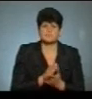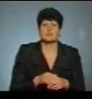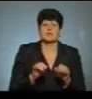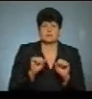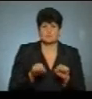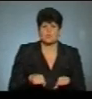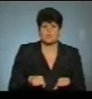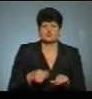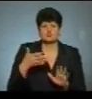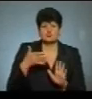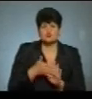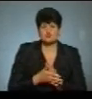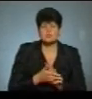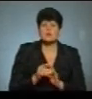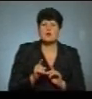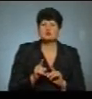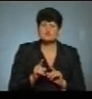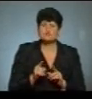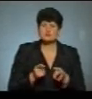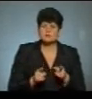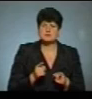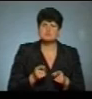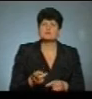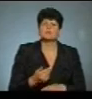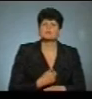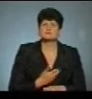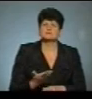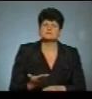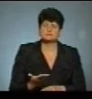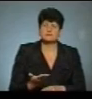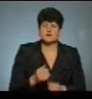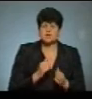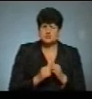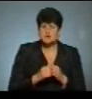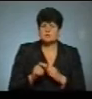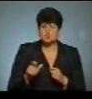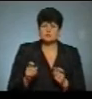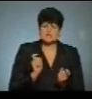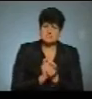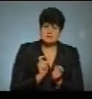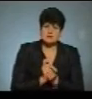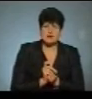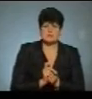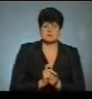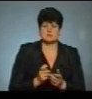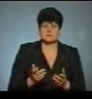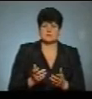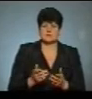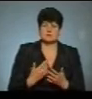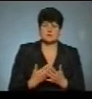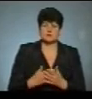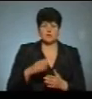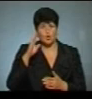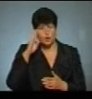змогу зрозуміти, а чого ж справді ви прагнете. Тому що часто люди і сваряться через те. Наприклад,